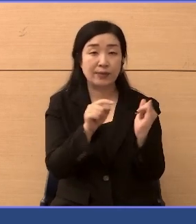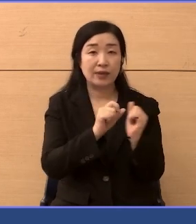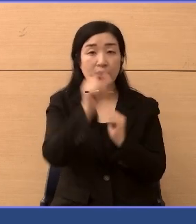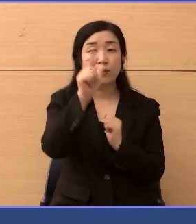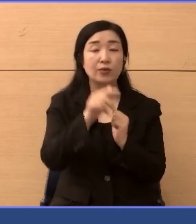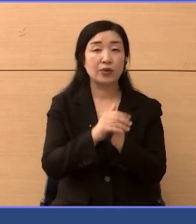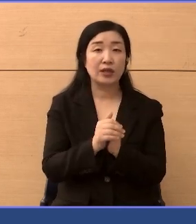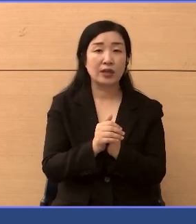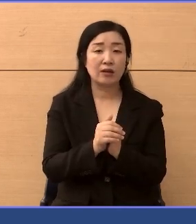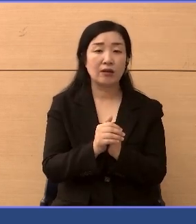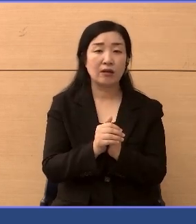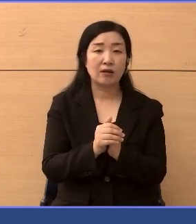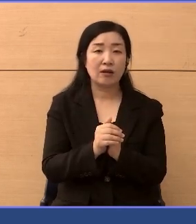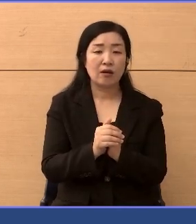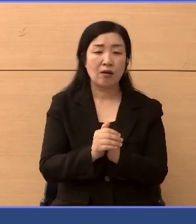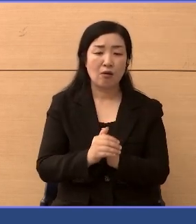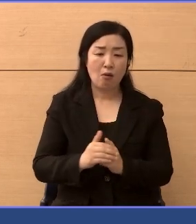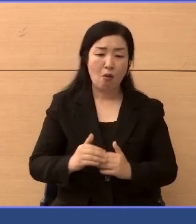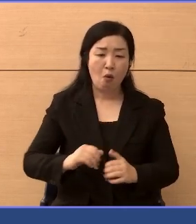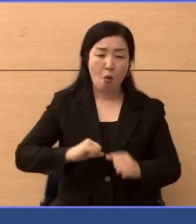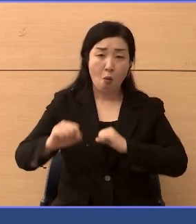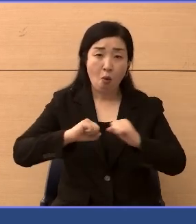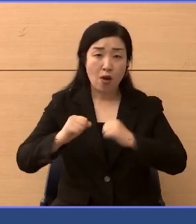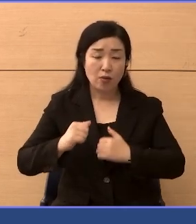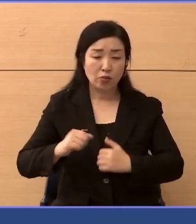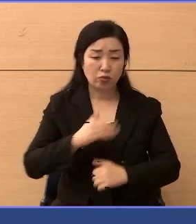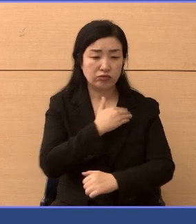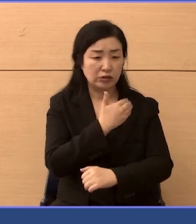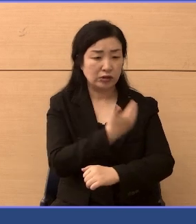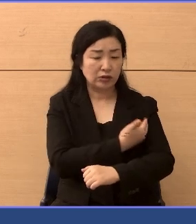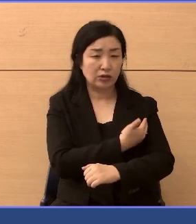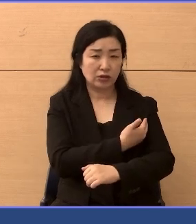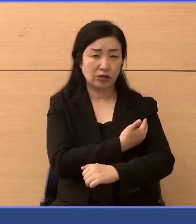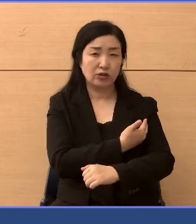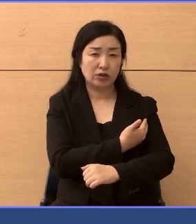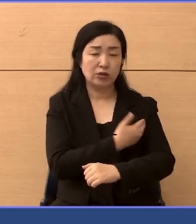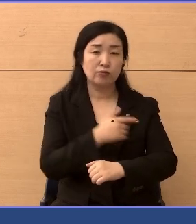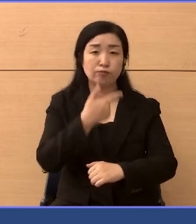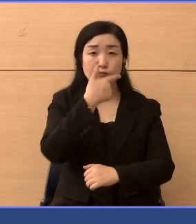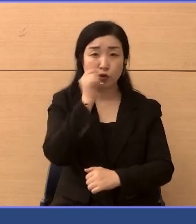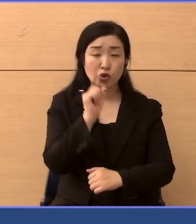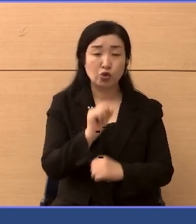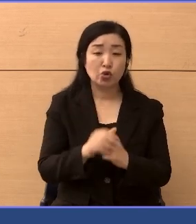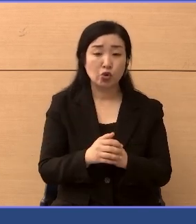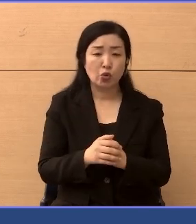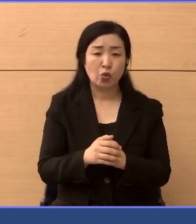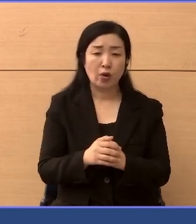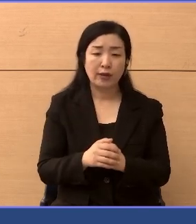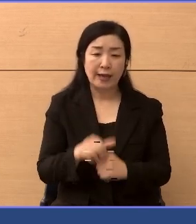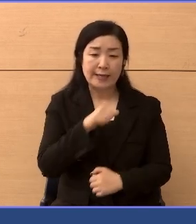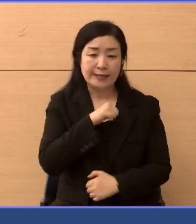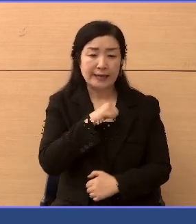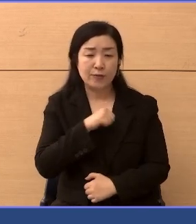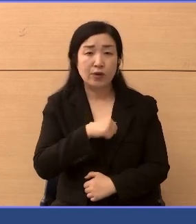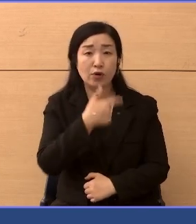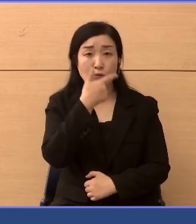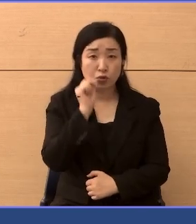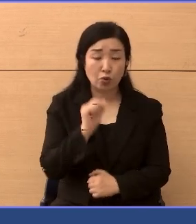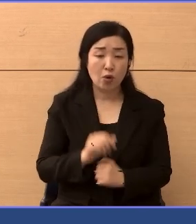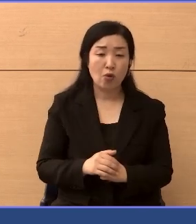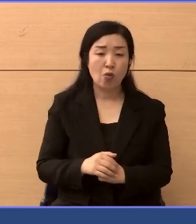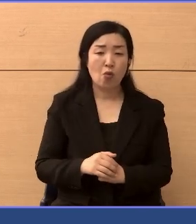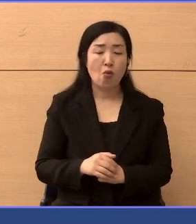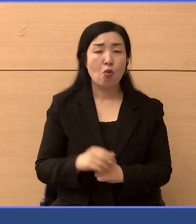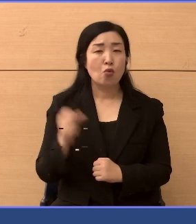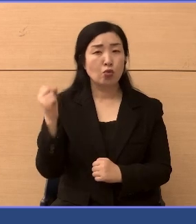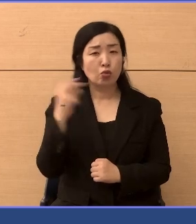so they may 조금 show 시행 능력, 수행 limited 능력입니다. flexibility and 그렇게 self-control 설명을 and 드리자면은 struggle with setting 자제력이라던가 goals and 아니면은